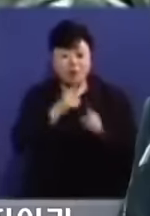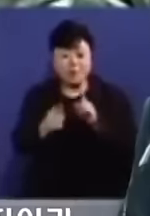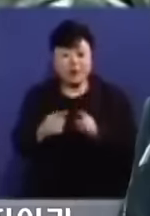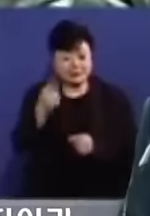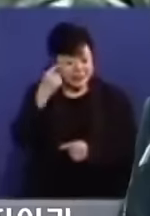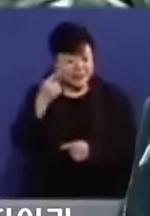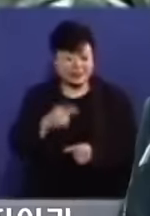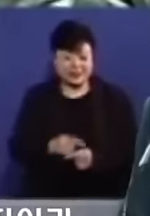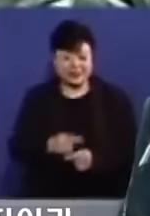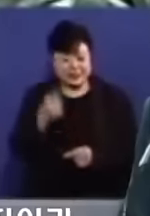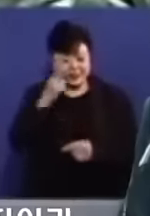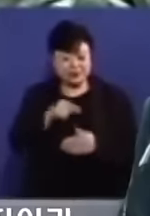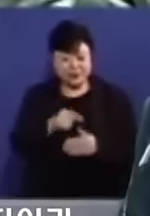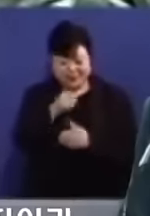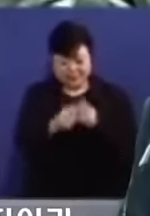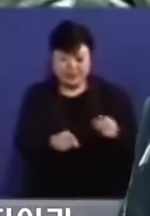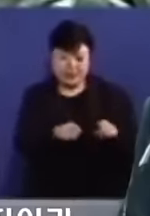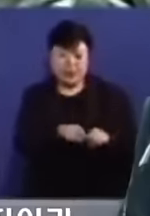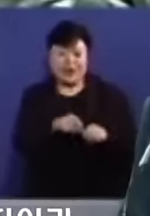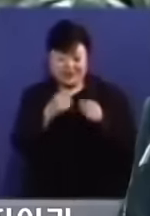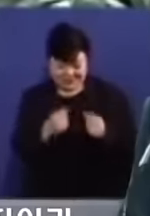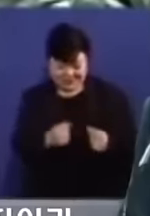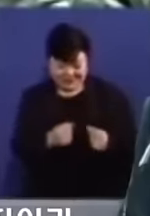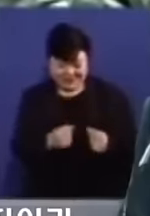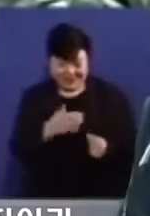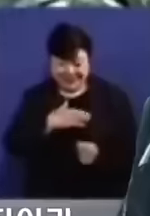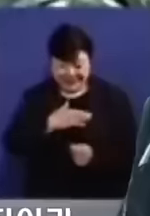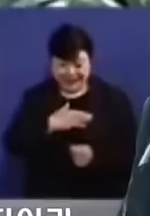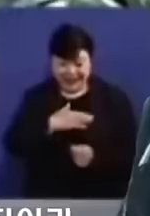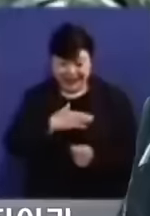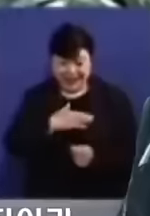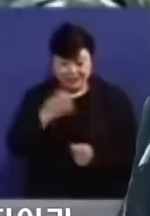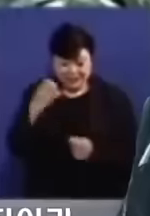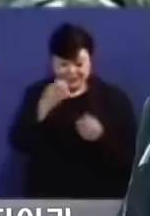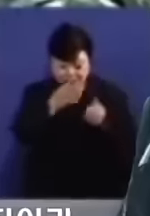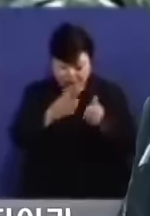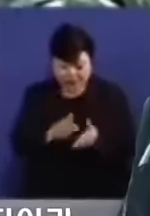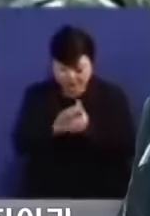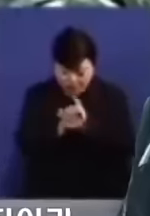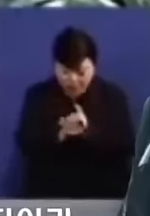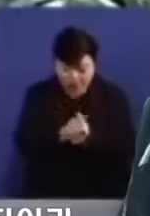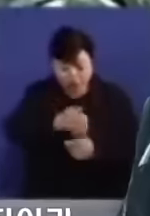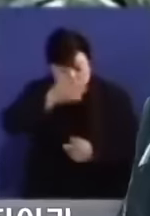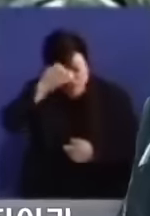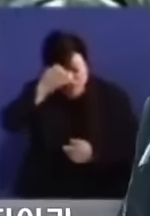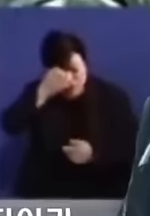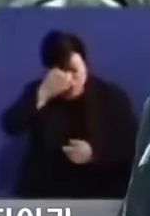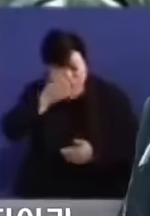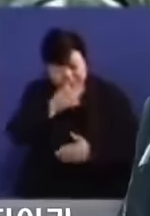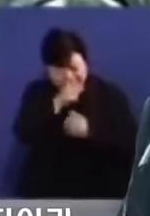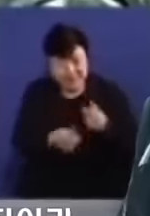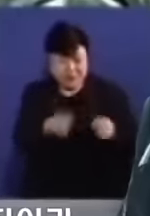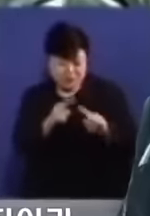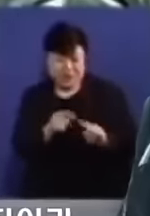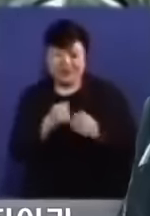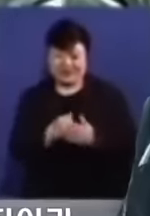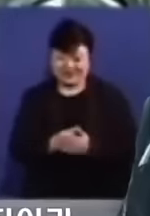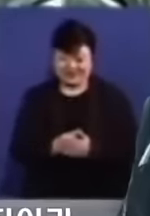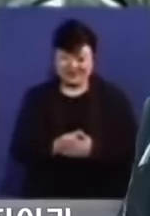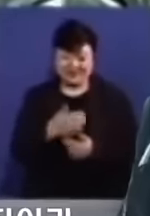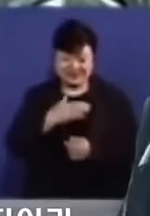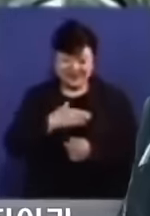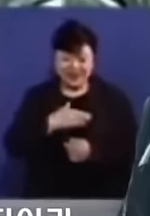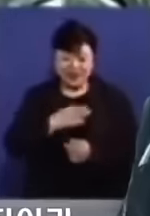말씀을 생각할 때 생각 속에 하나님이 와 계시고, 내가 성령을 통해서 기도하며 꿈을 꿀 때 꿈 속에 하나님 들어와 계시고,